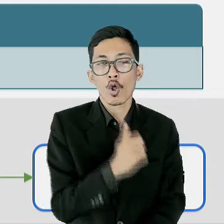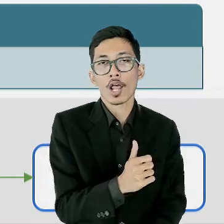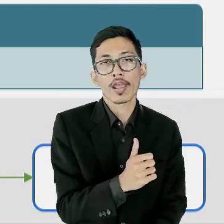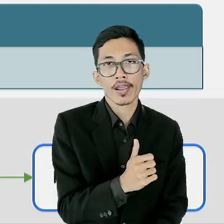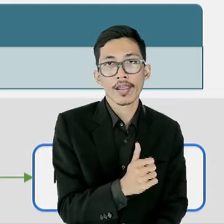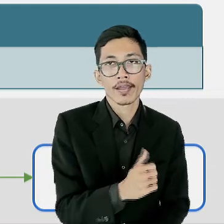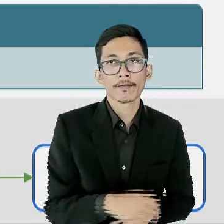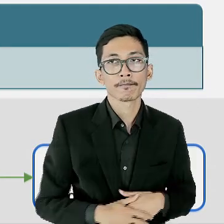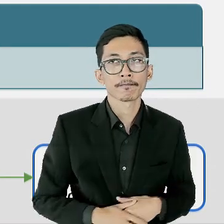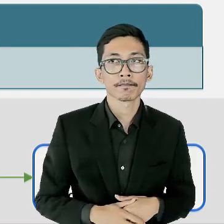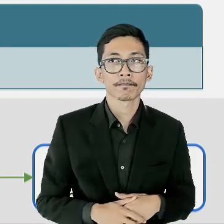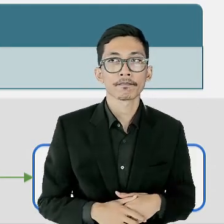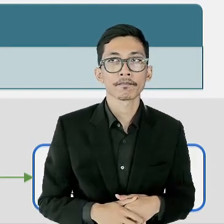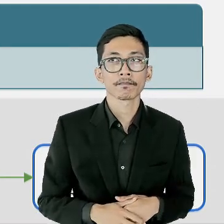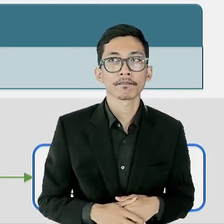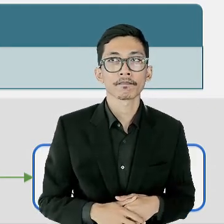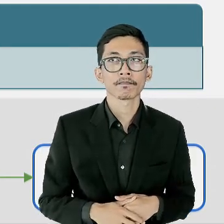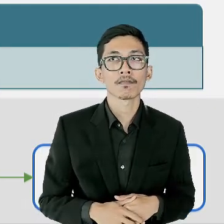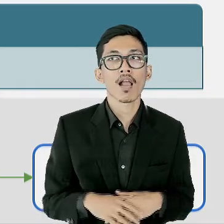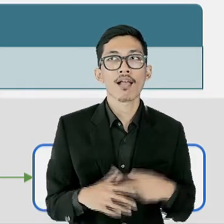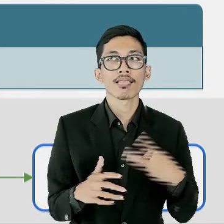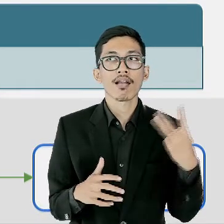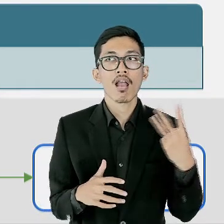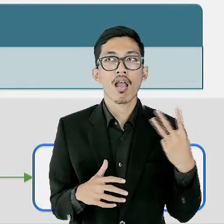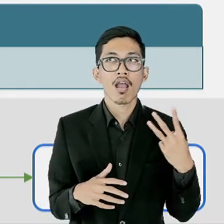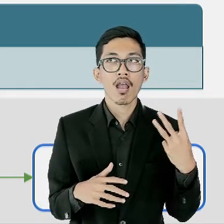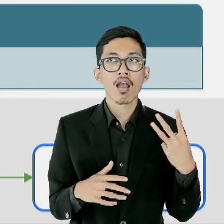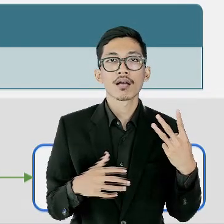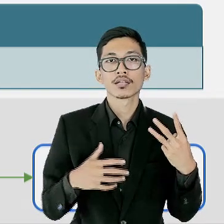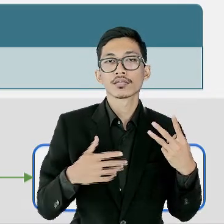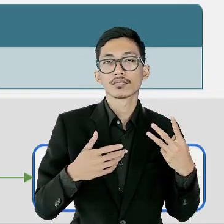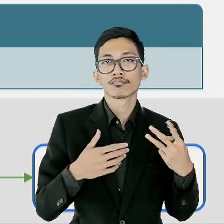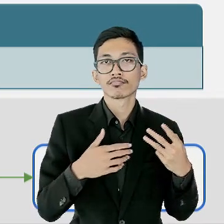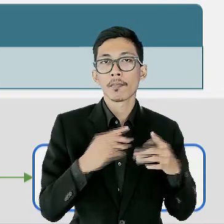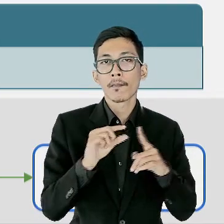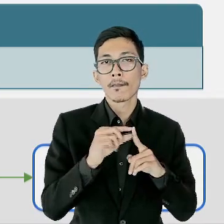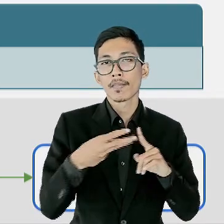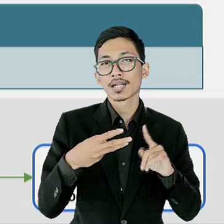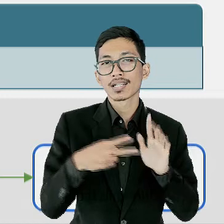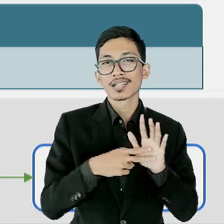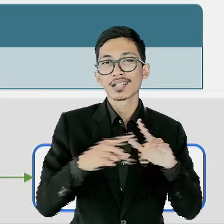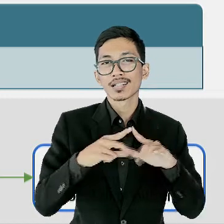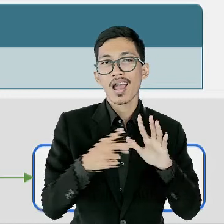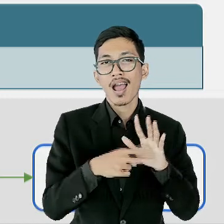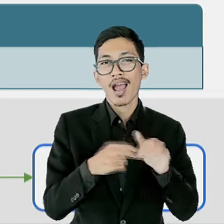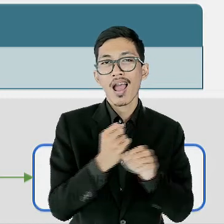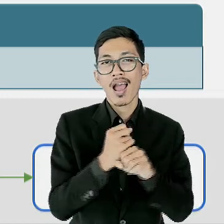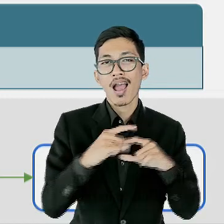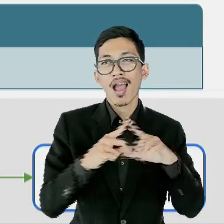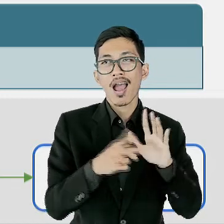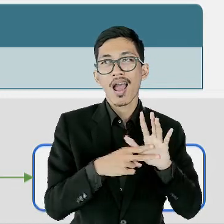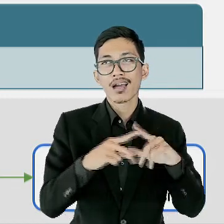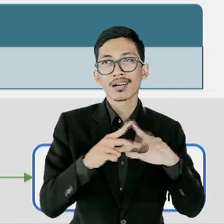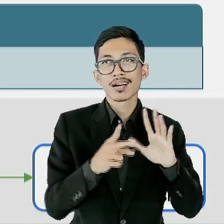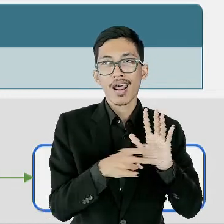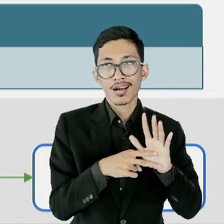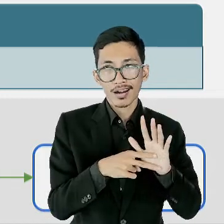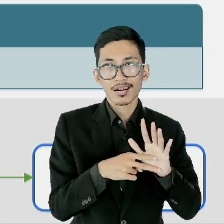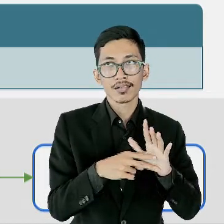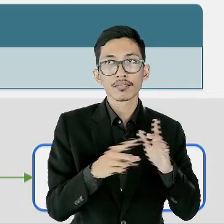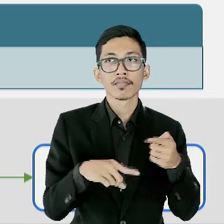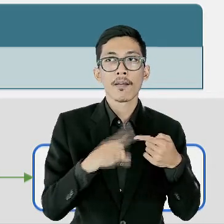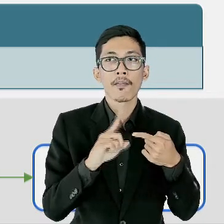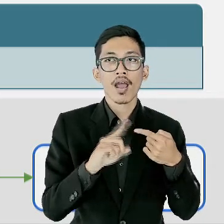Terdapat 3 kategori penanganan COVID-19 berdasarkan tujuannya, yaitu yang pertama adalah mengatasi